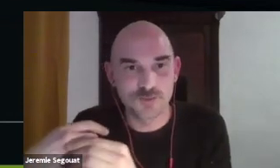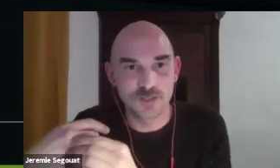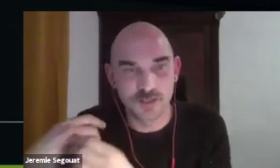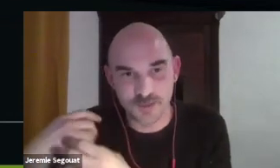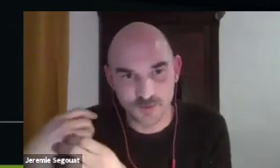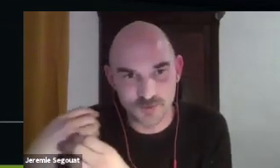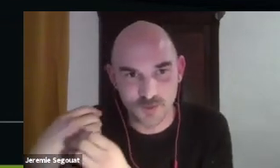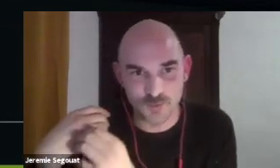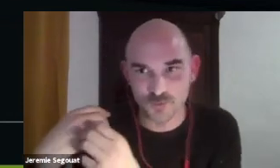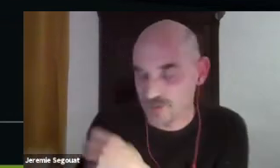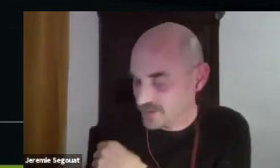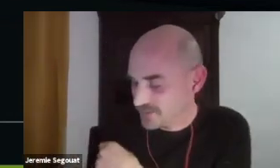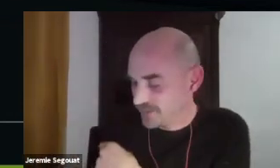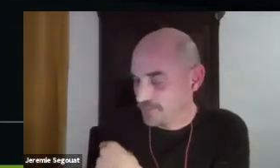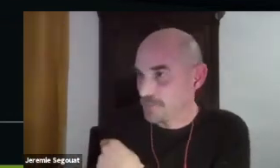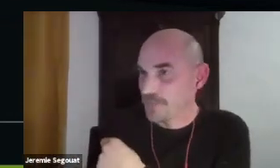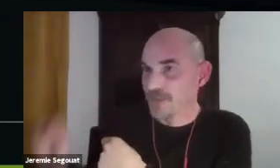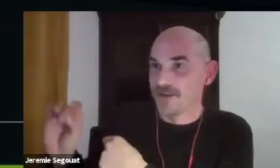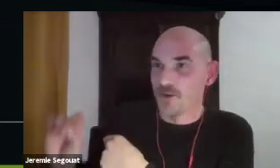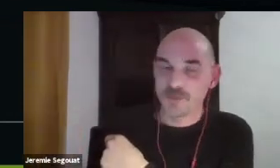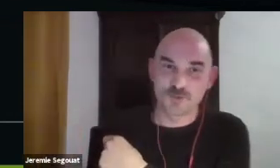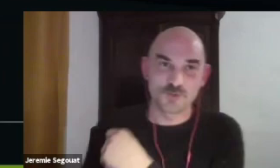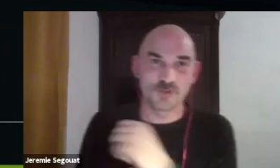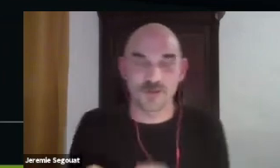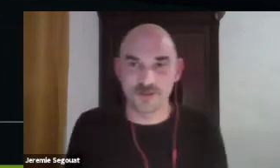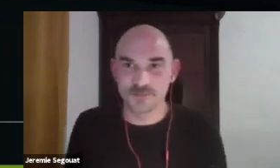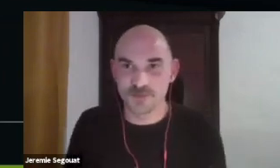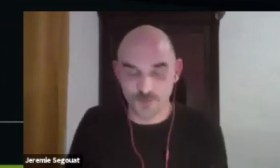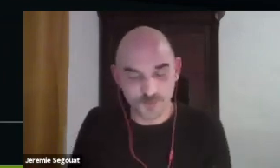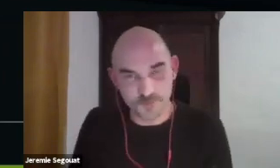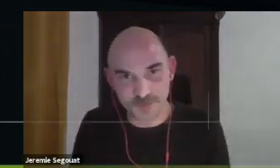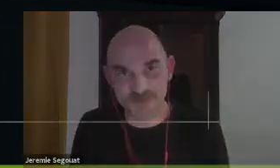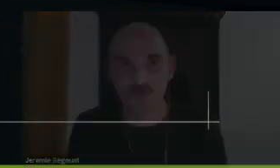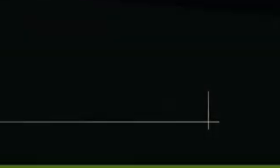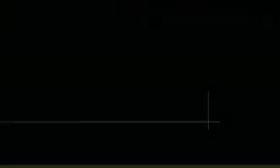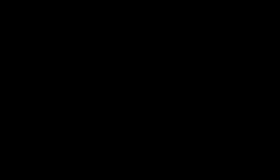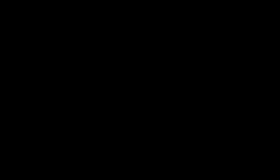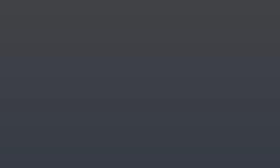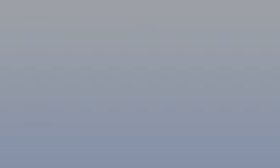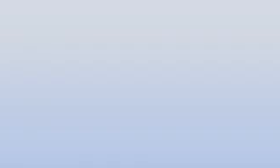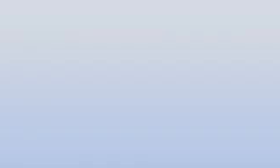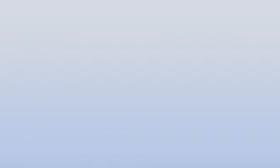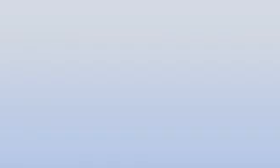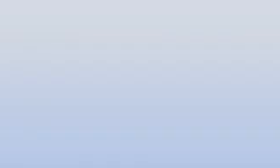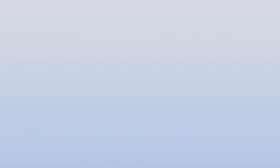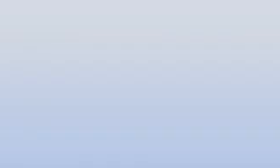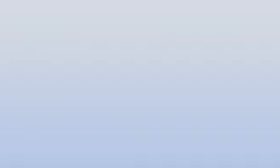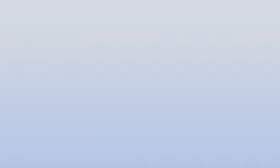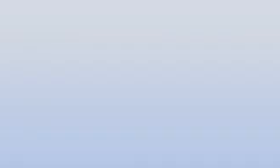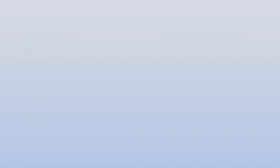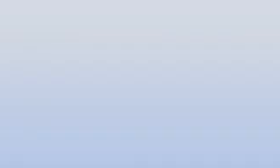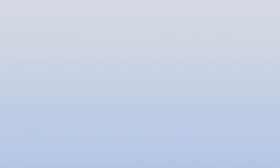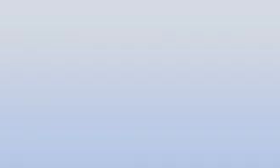et trilogique des personnes en situation de surdicécité en m'excusant d'avoir été un petit peu long merci beaucoup de votre attention merci d'avoir